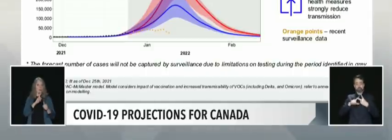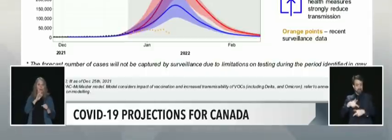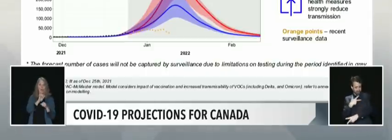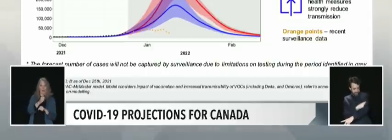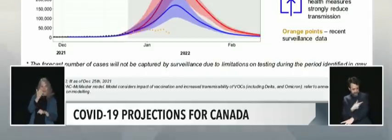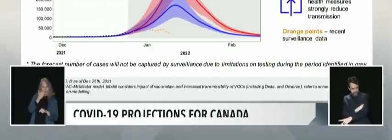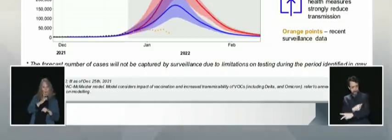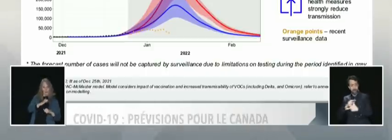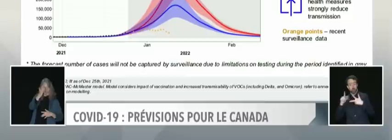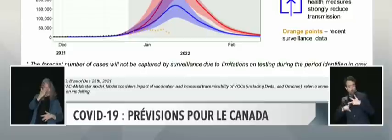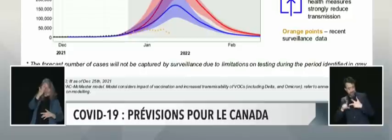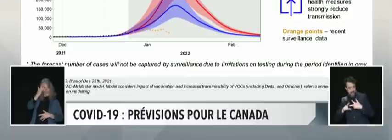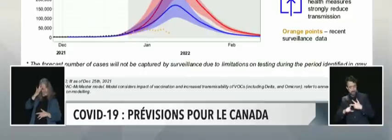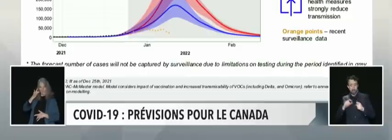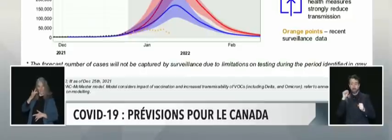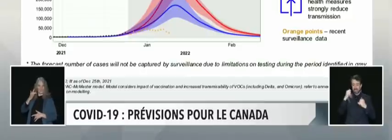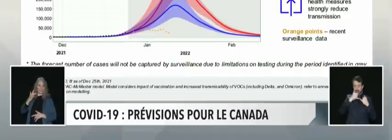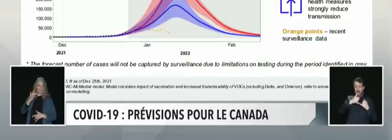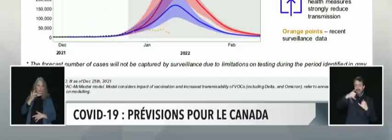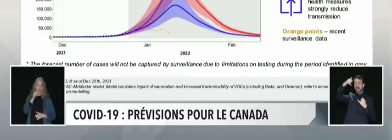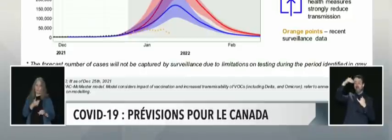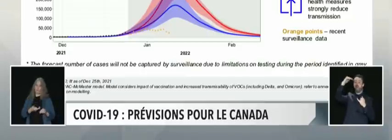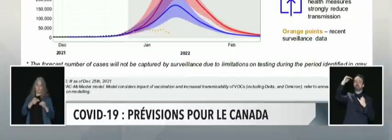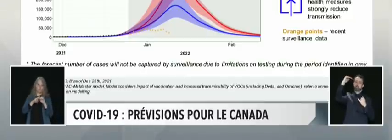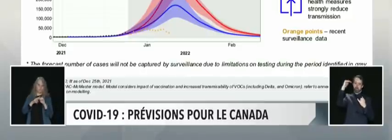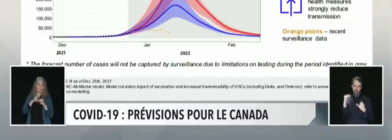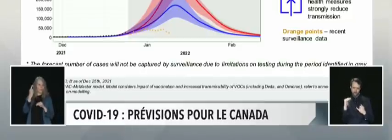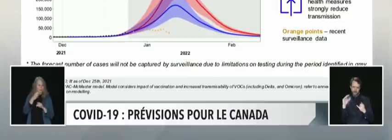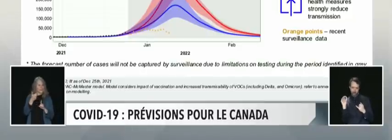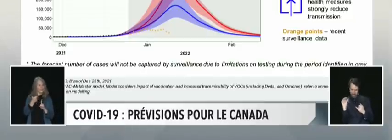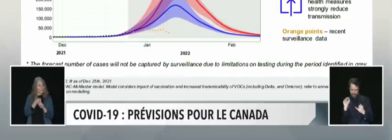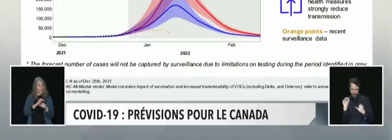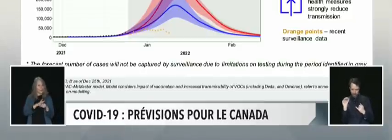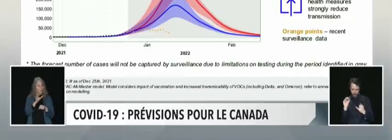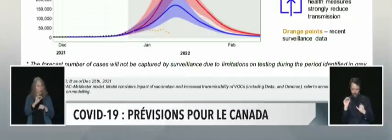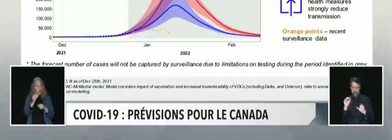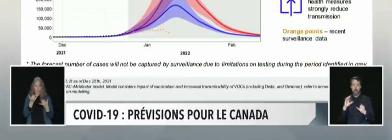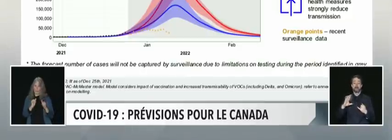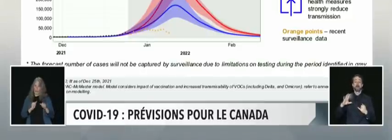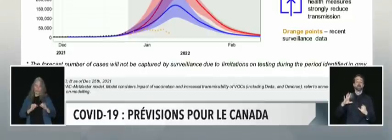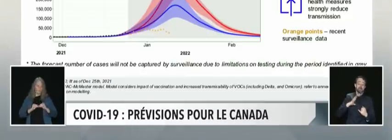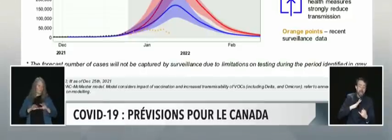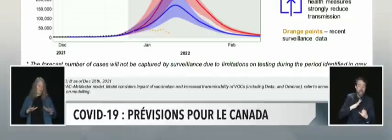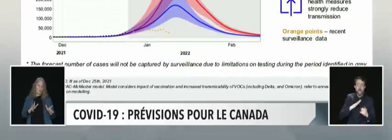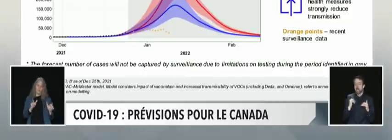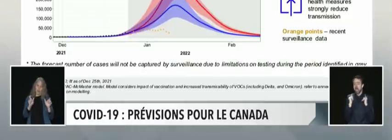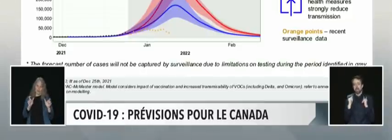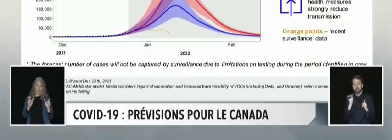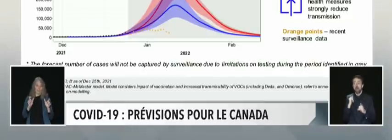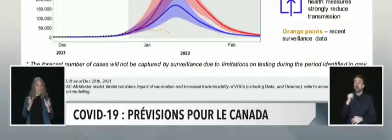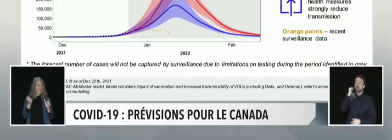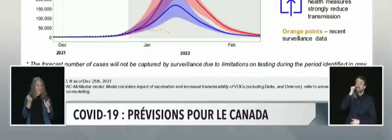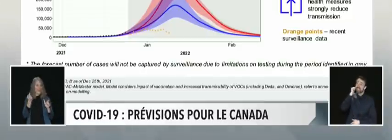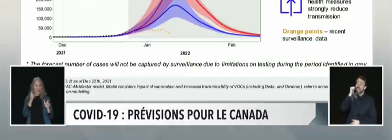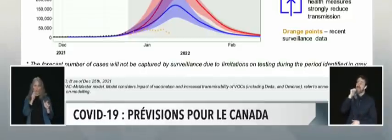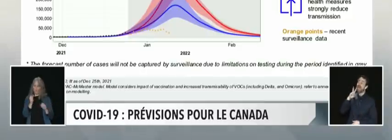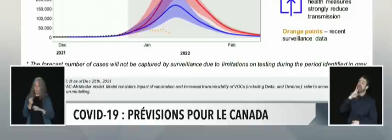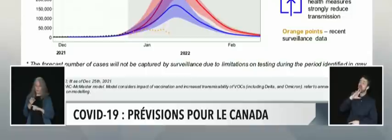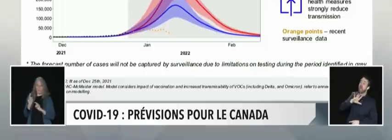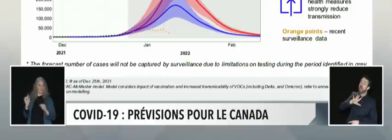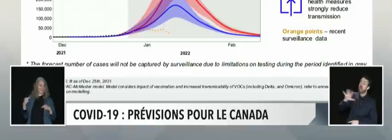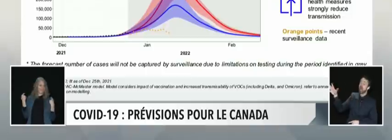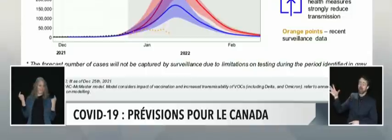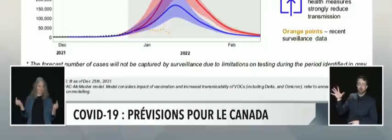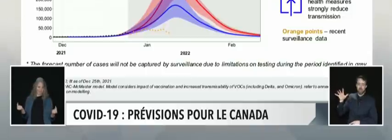driven by extremely high transmissibility of the Omicron variant could still vastly exceed anything we have experienced to date